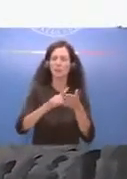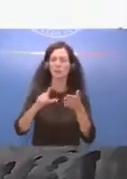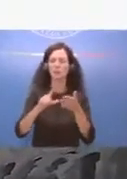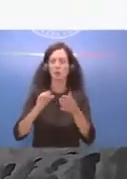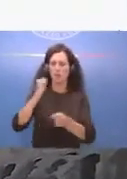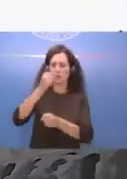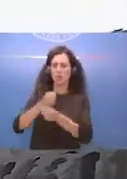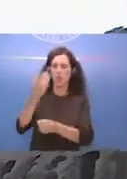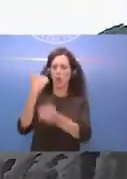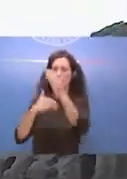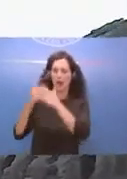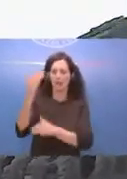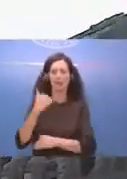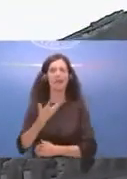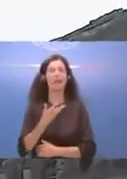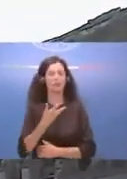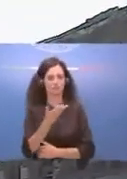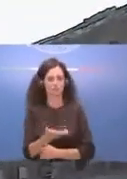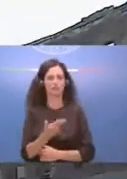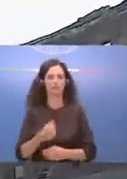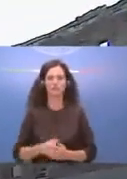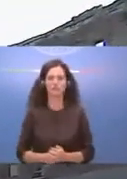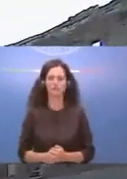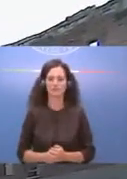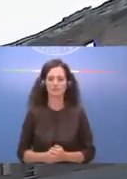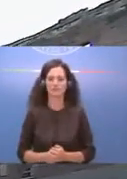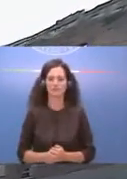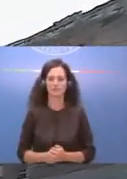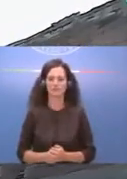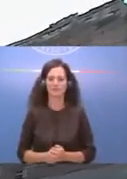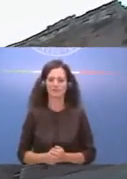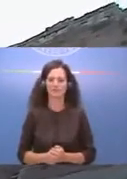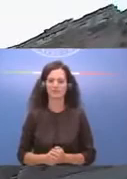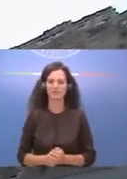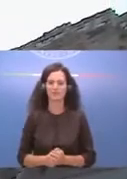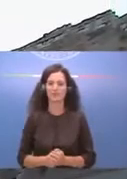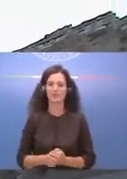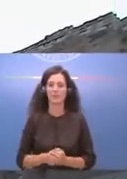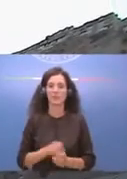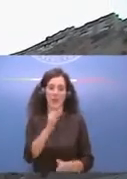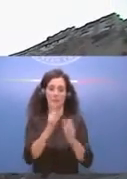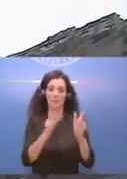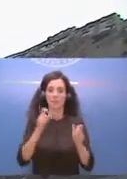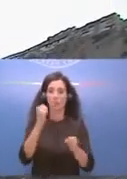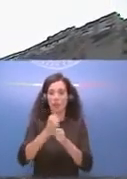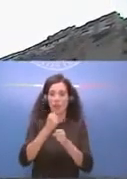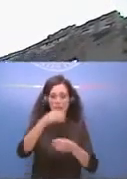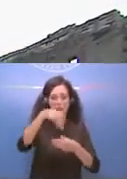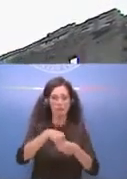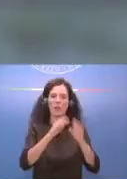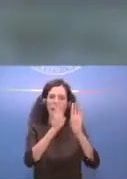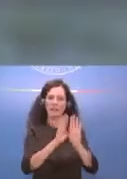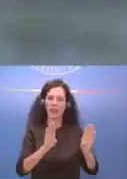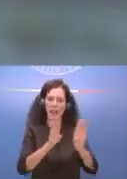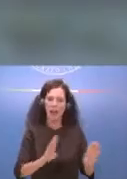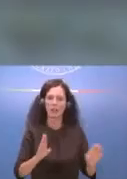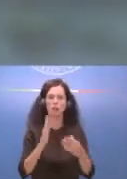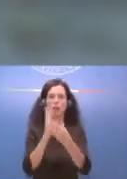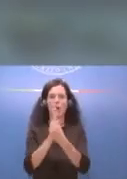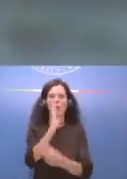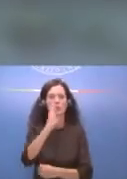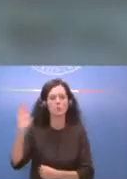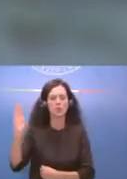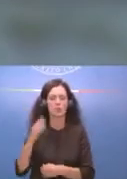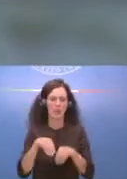antica voglio ringraziare chi lavora nei nostri teatri nelle nostre biblioteche nei nostri